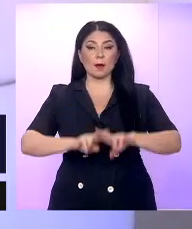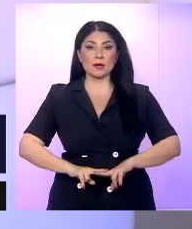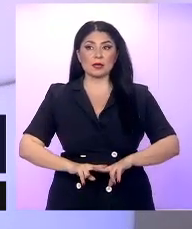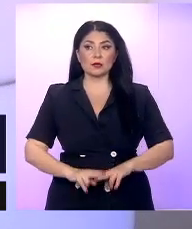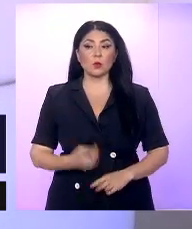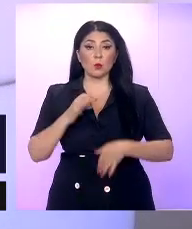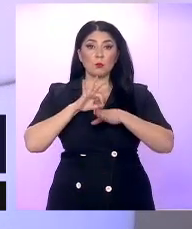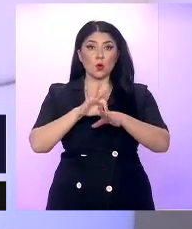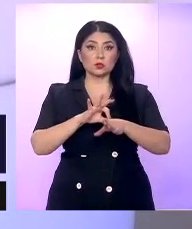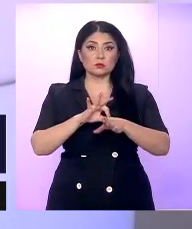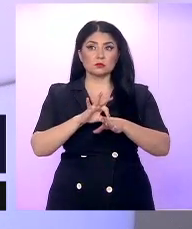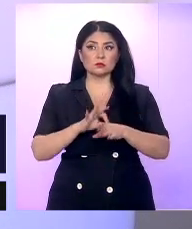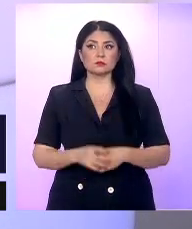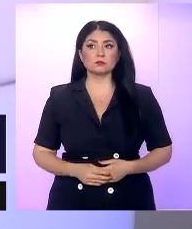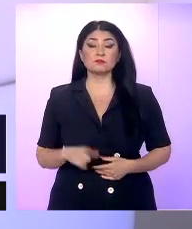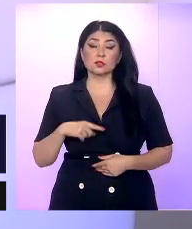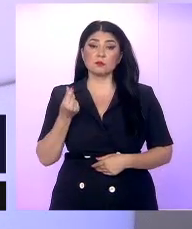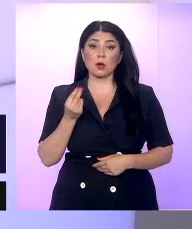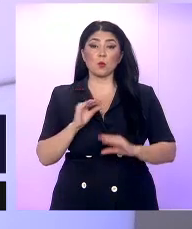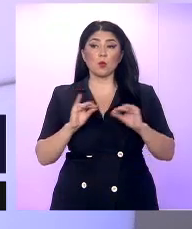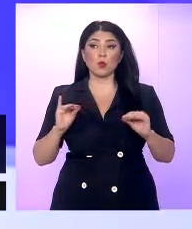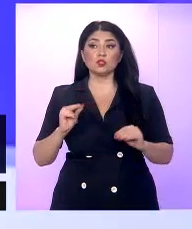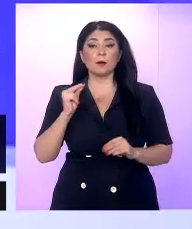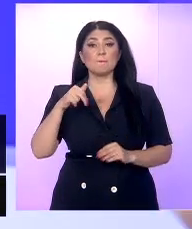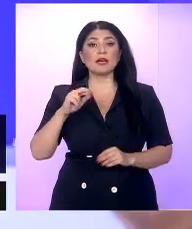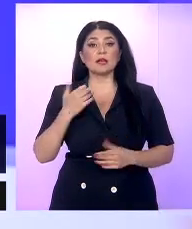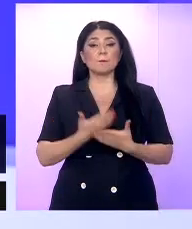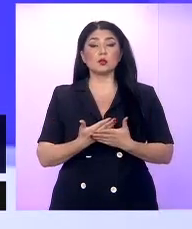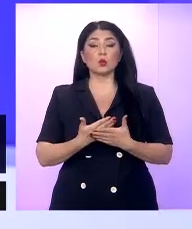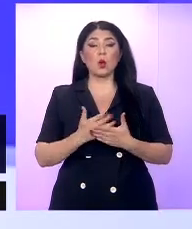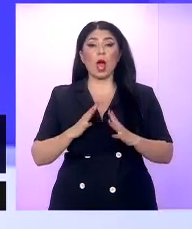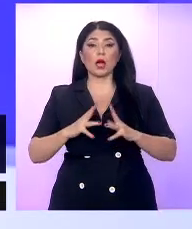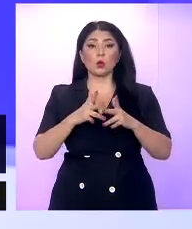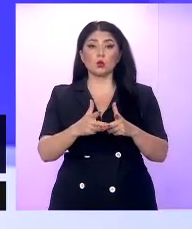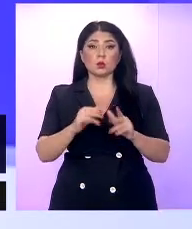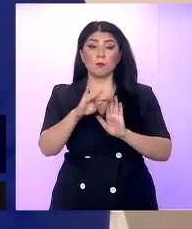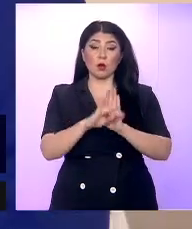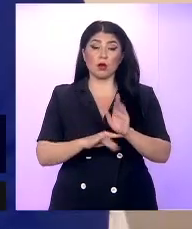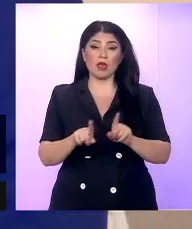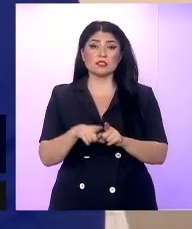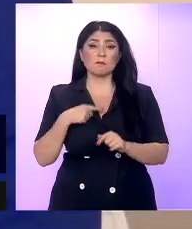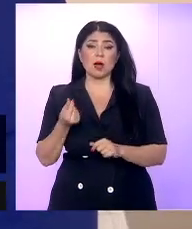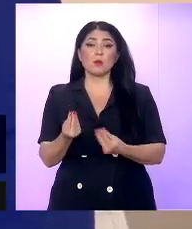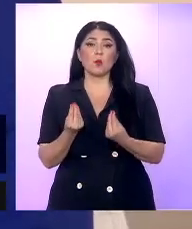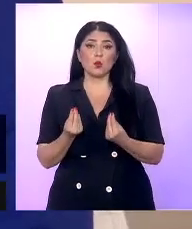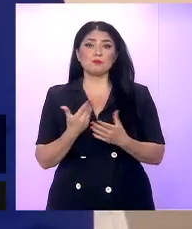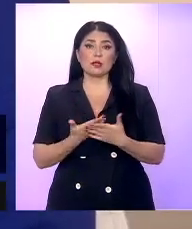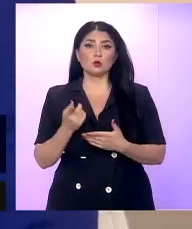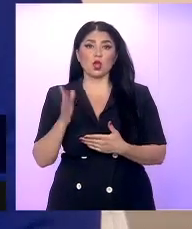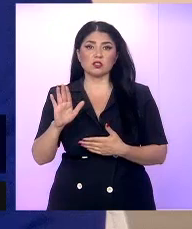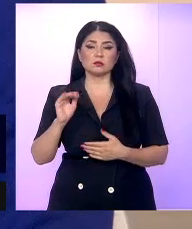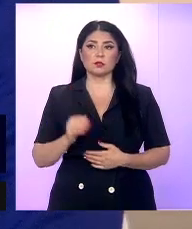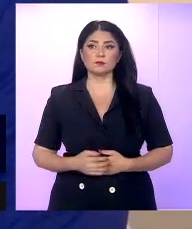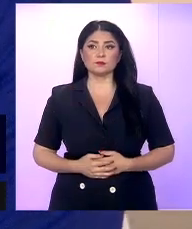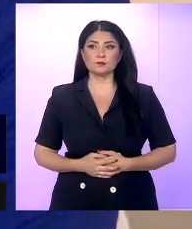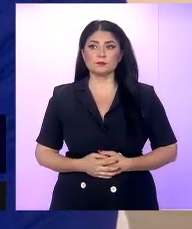însă un post disputat, pentru că sunt și bani mulți, inclusiv în PNRR pentru agricultură, și spunea Marcel Ciolacu, Petre Daia nu e exclus de